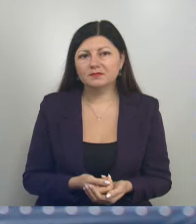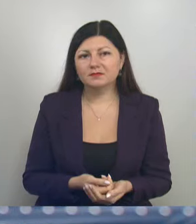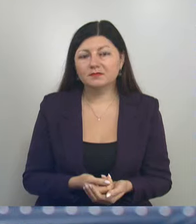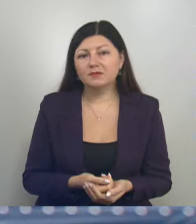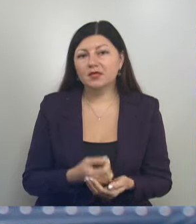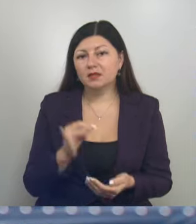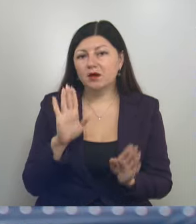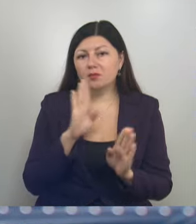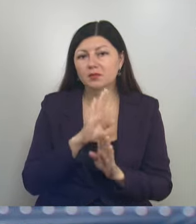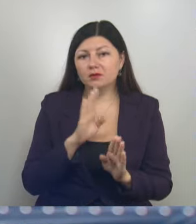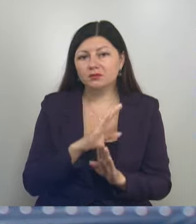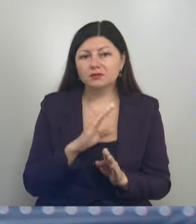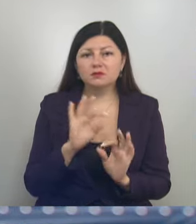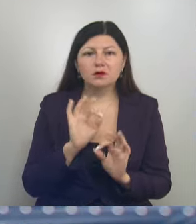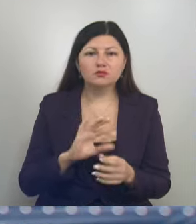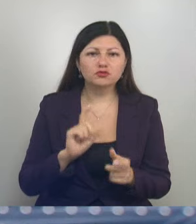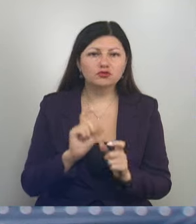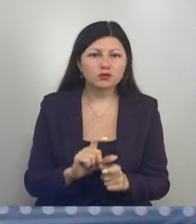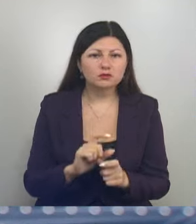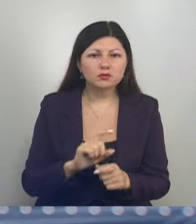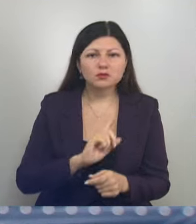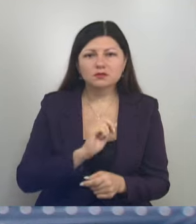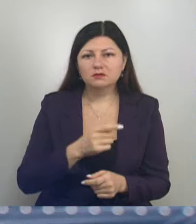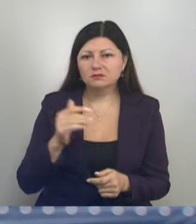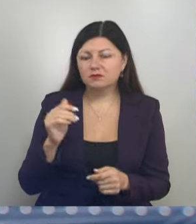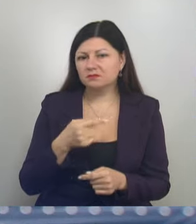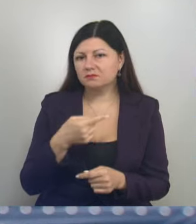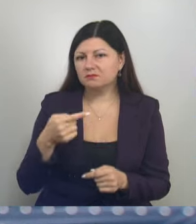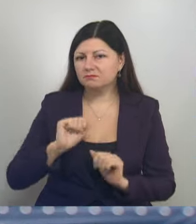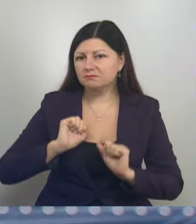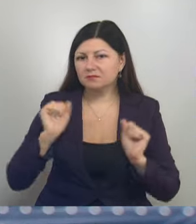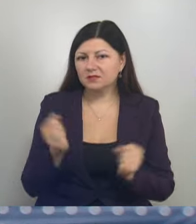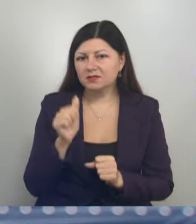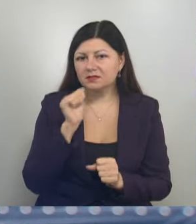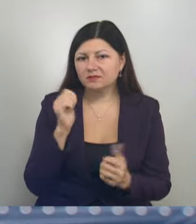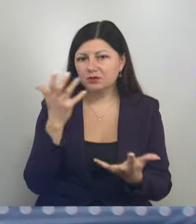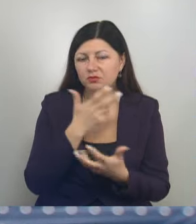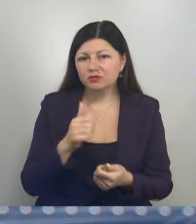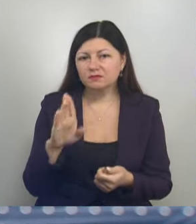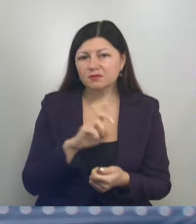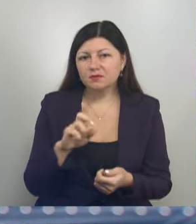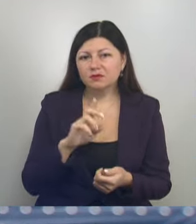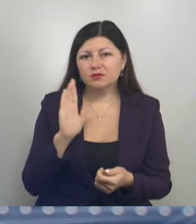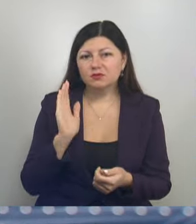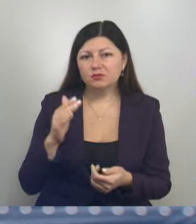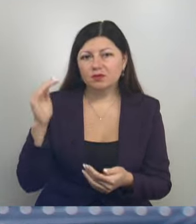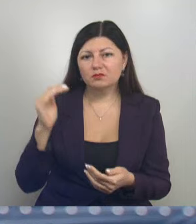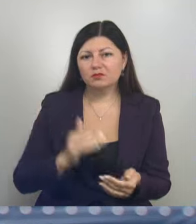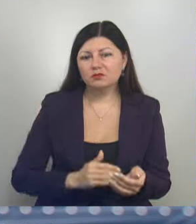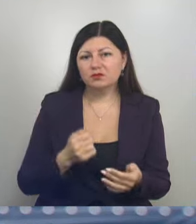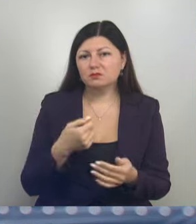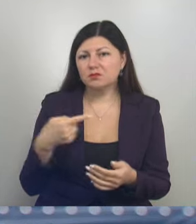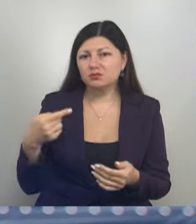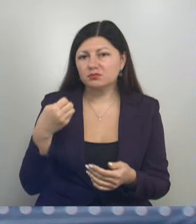И о погоде. Синоптики обещают значительное понижение температуры. Завтра к ночи в областной столице столбик термометра опустится до